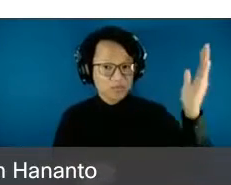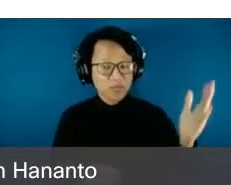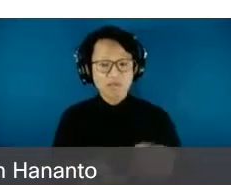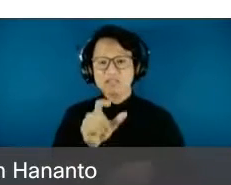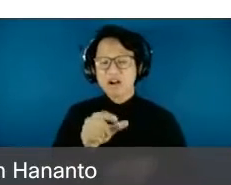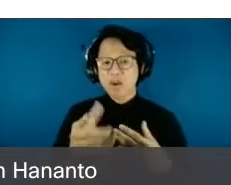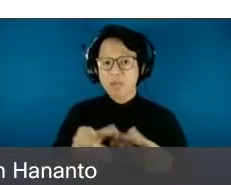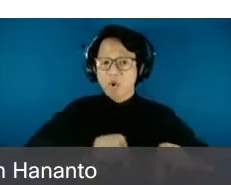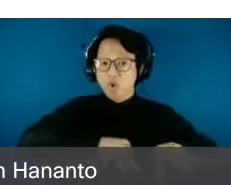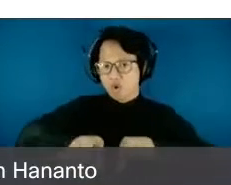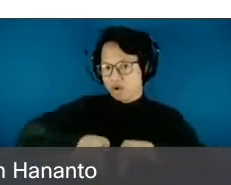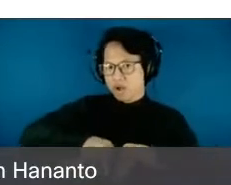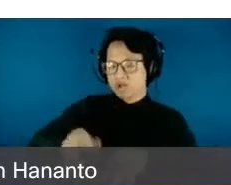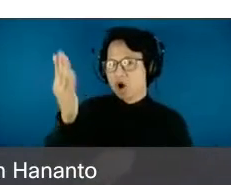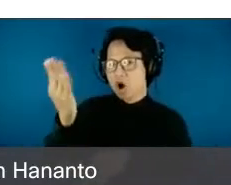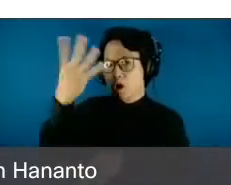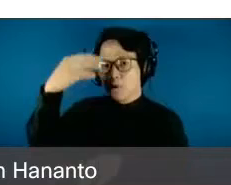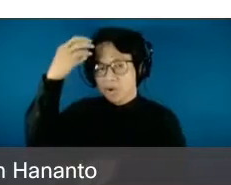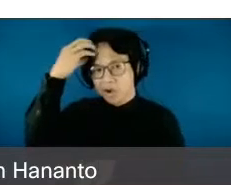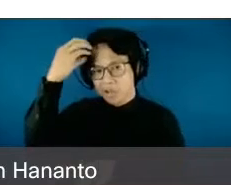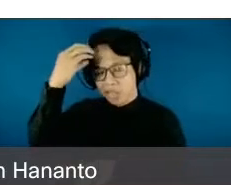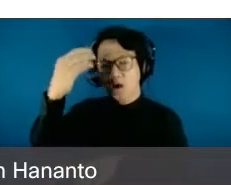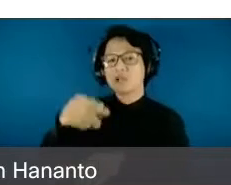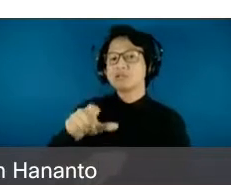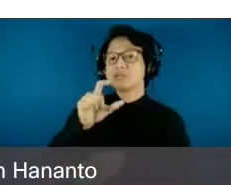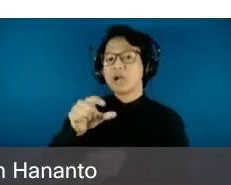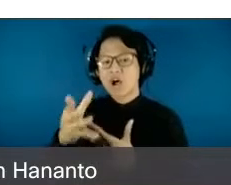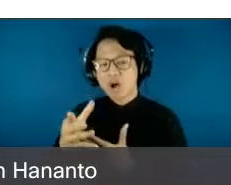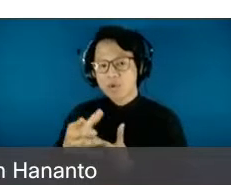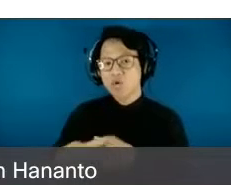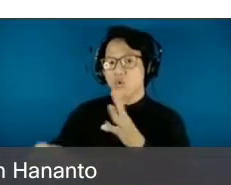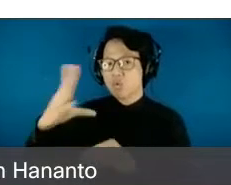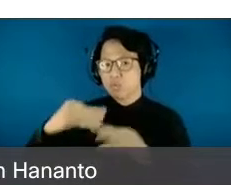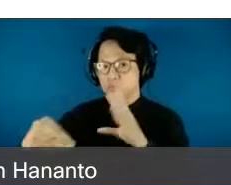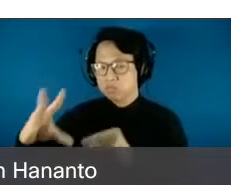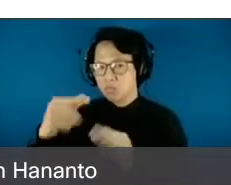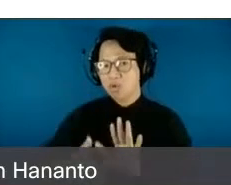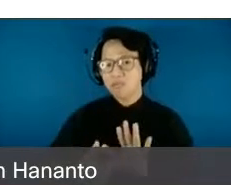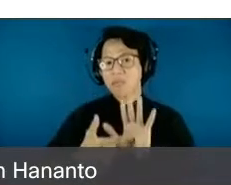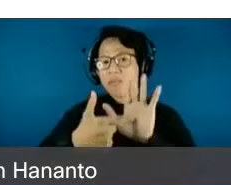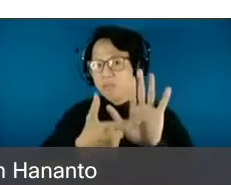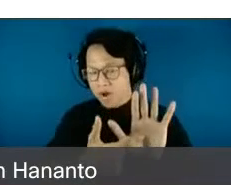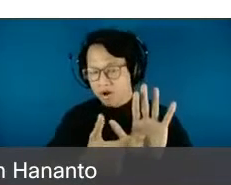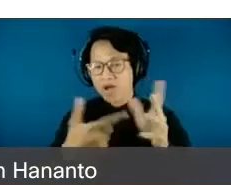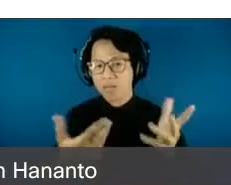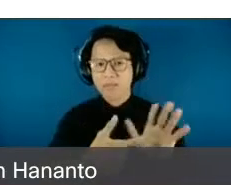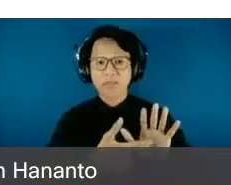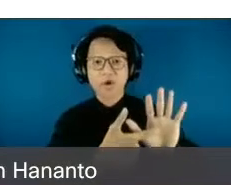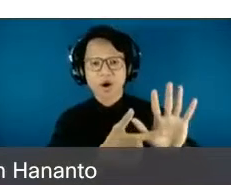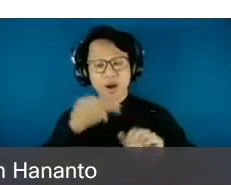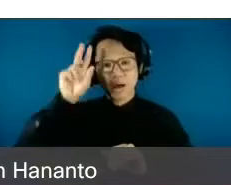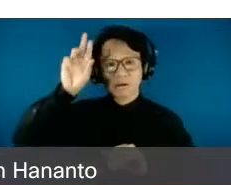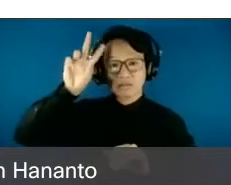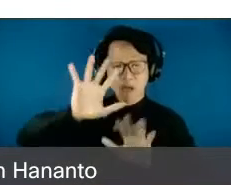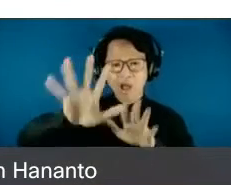dengan pemerintah, dilakukan melalui audiensi untuk memaparkan rencana, hasil, dan